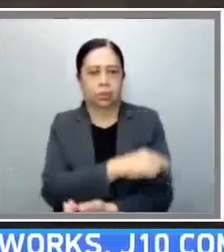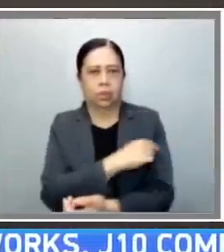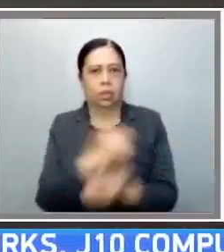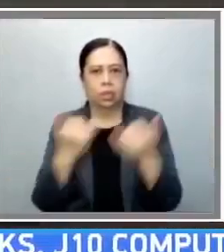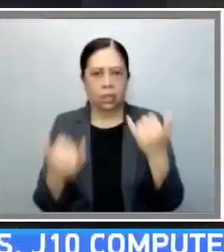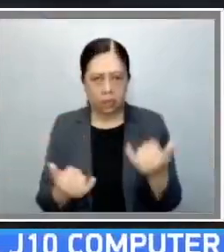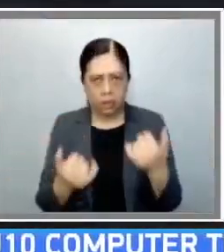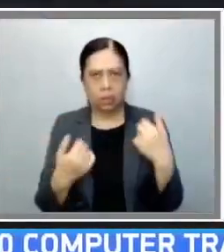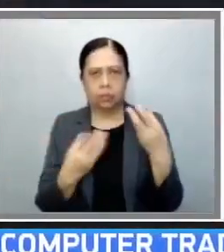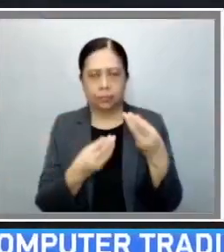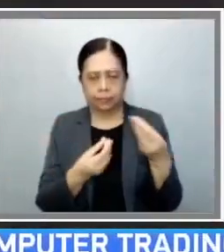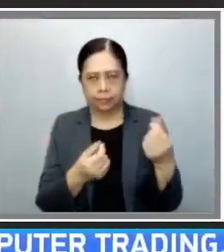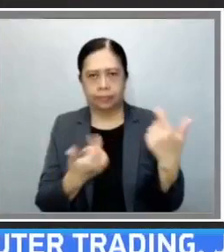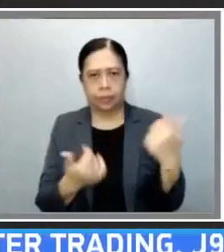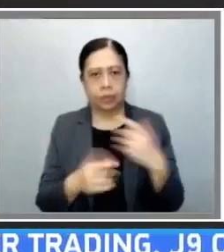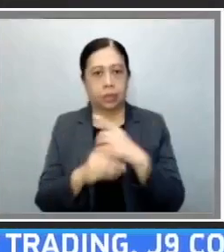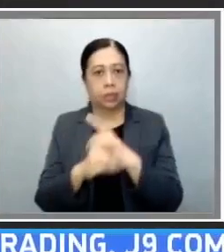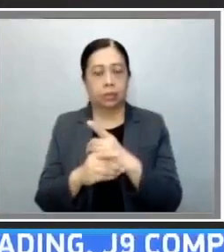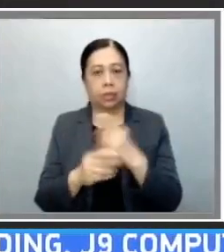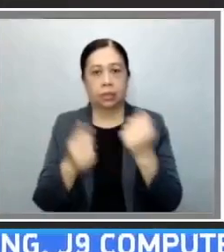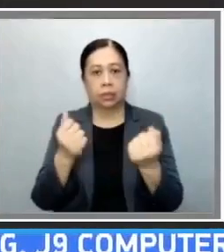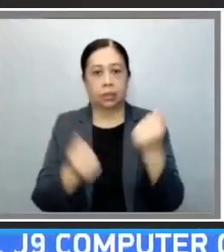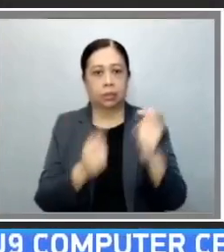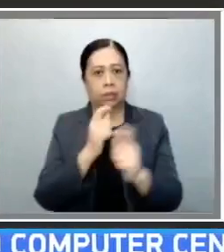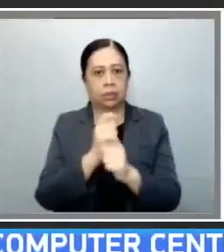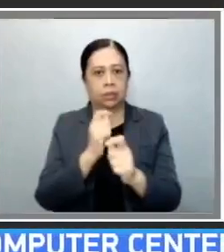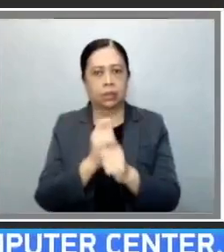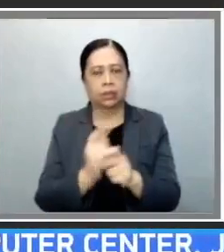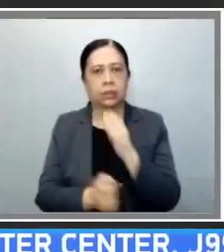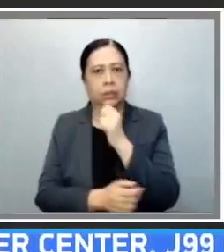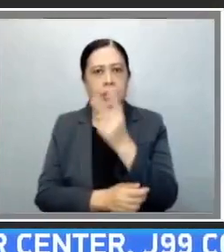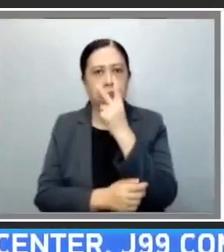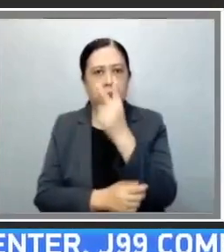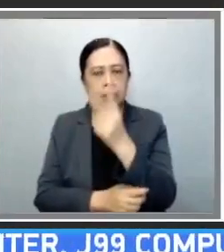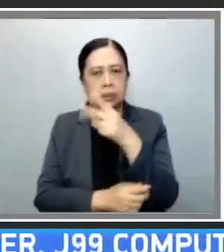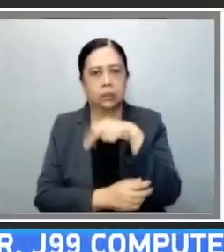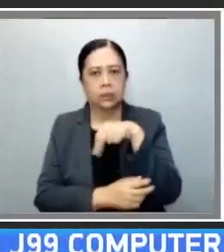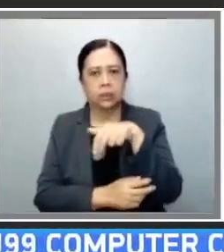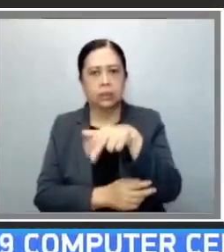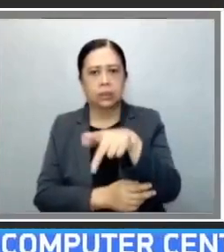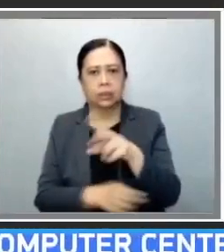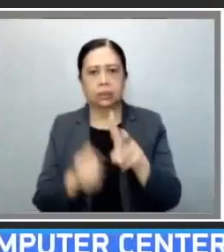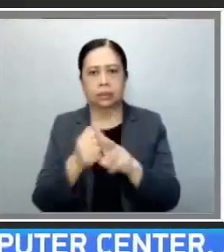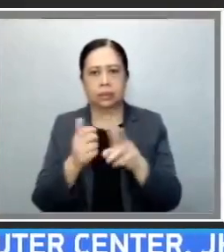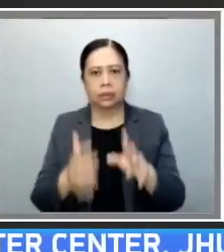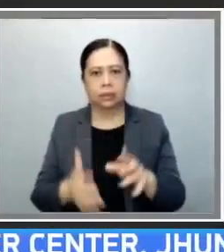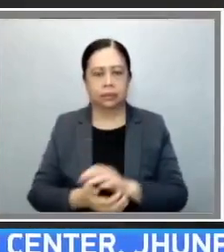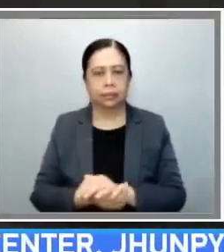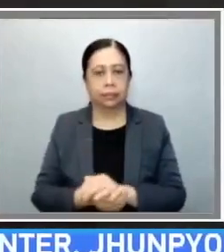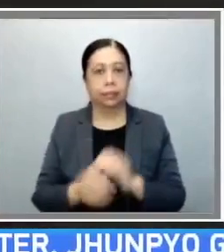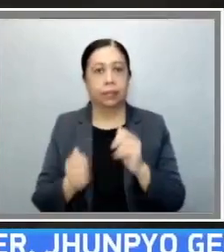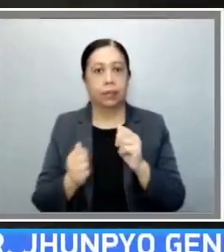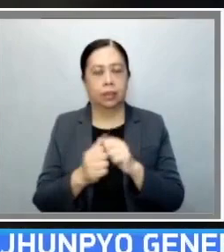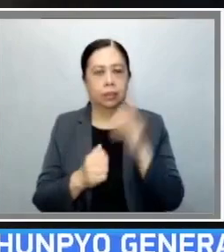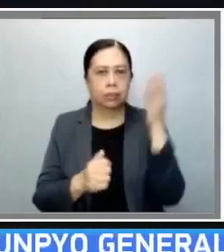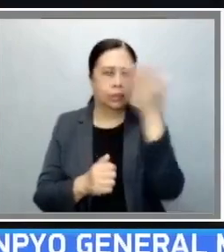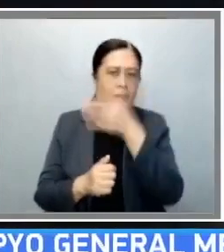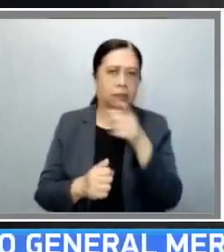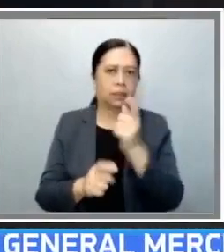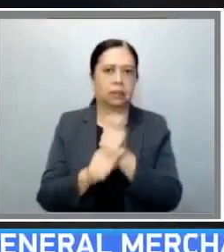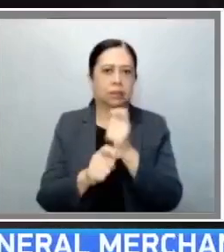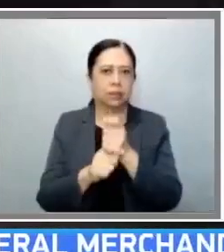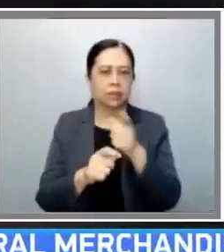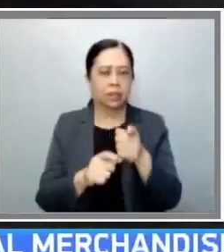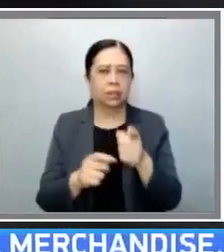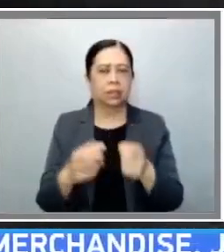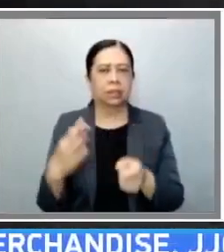nagpapagaling. Depensa ng driver ng truck, hindi niya nakitang tumawid ang biktima. Kasama sa blind spots ng mga truck ang kanang bahagi